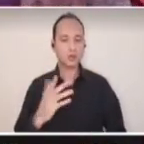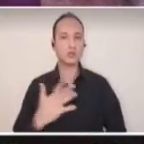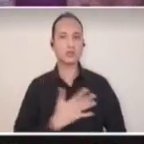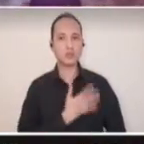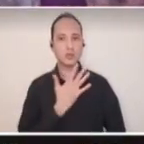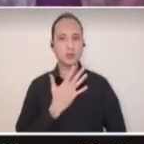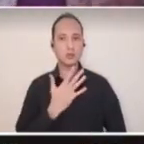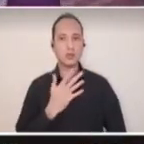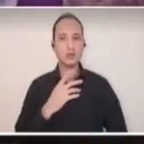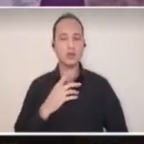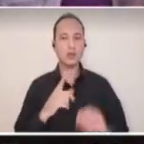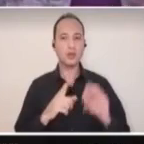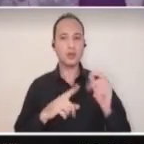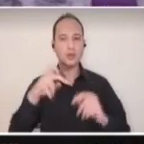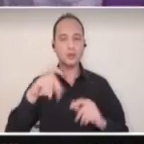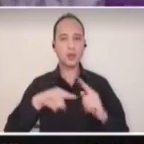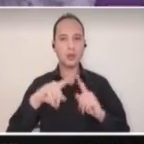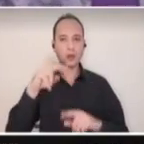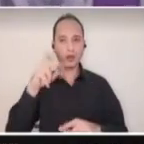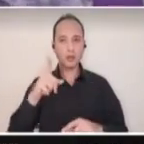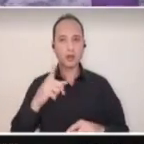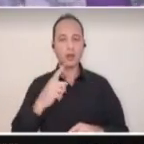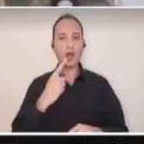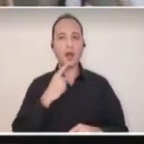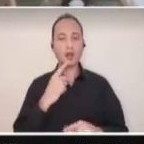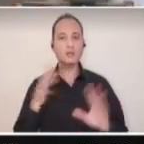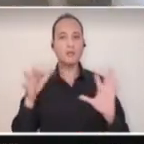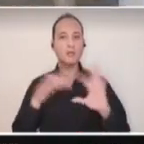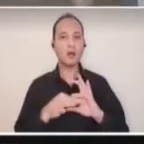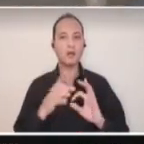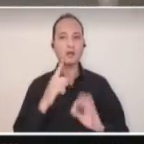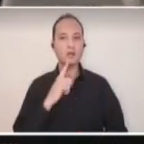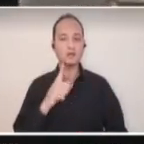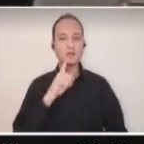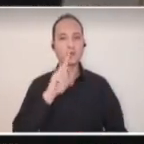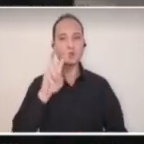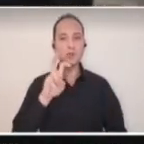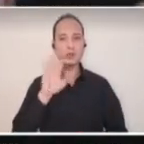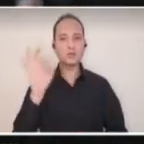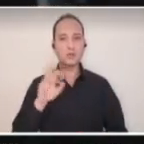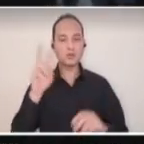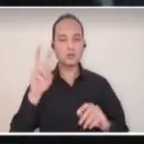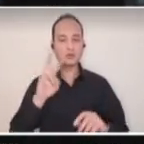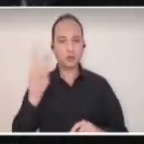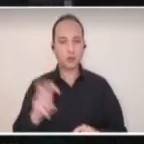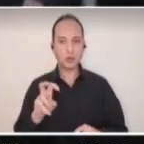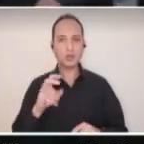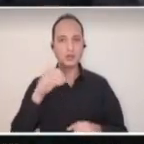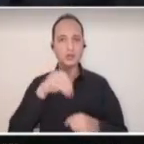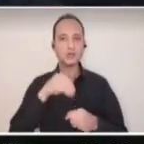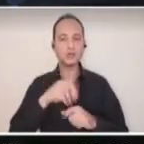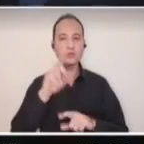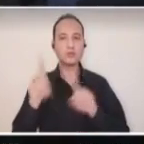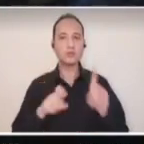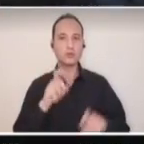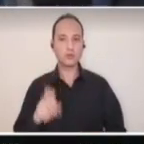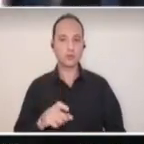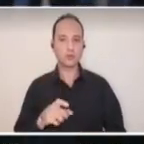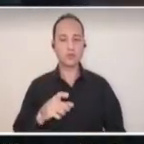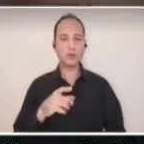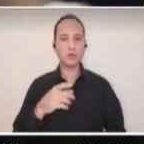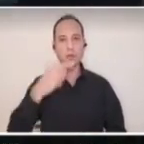HDP ağız birliği etmişçesine 128 milyar doların akıbetini sorguluyor. Belli